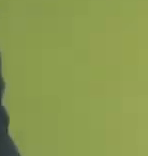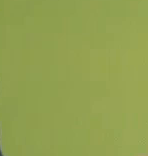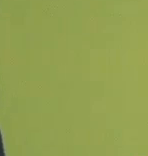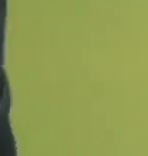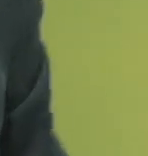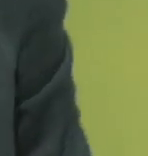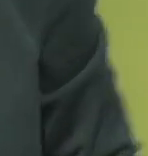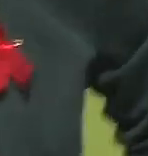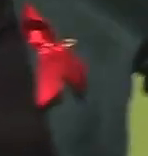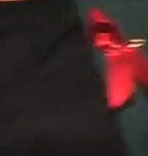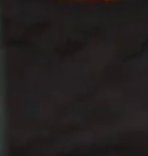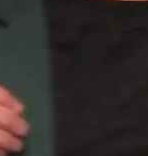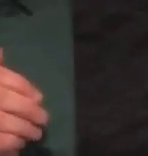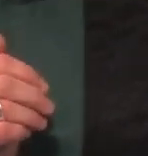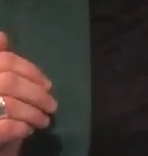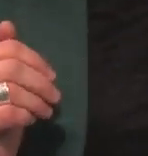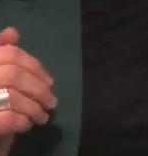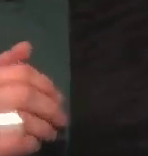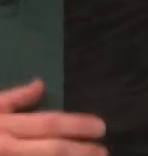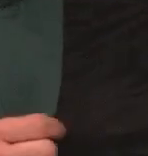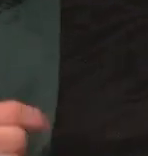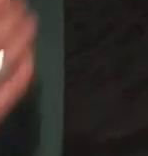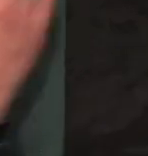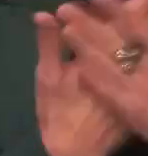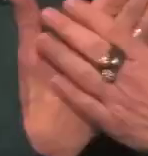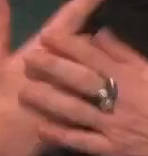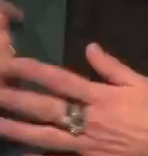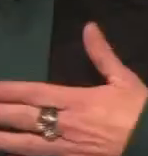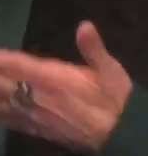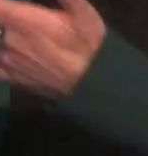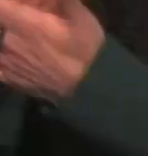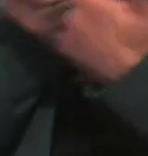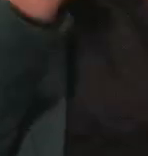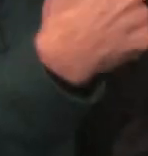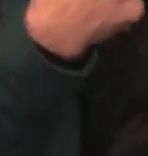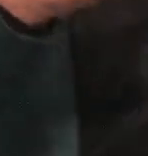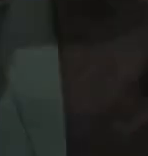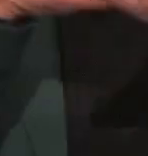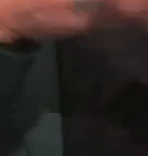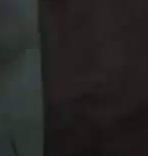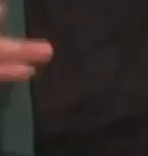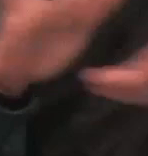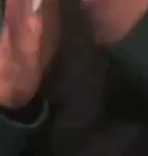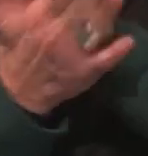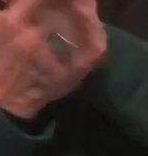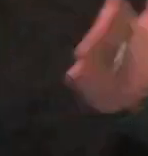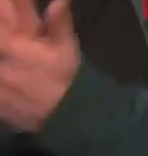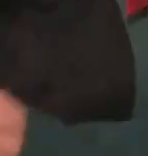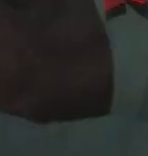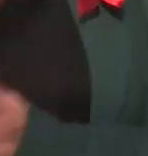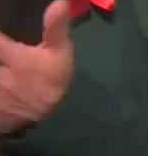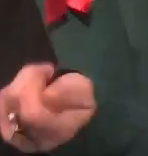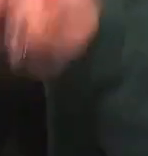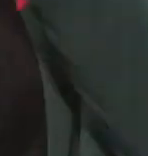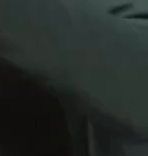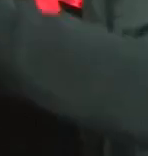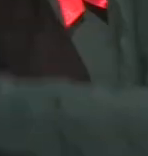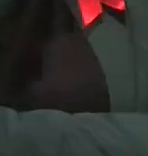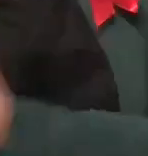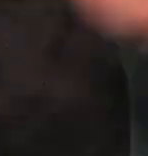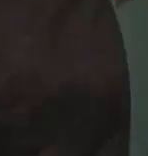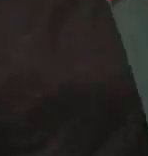diese Informationszugänglichkeit ist oftmals auch insbesondere für Hörbehinderte nicht vorhanden. Und deswegen möchte ich es einfach nochmal aufzeigen mit